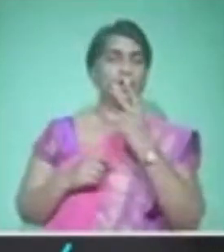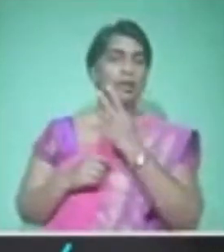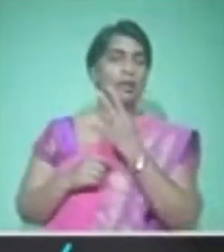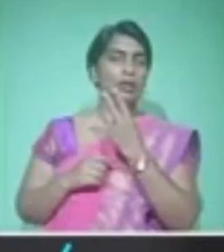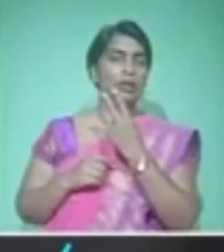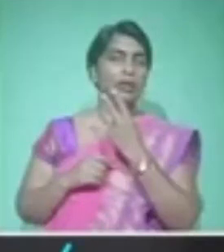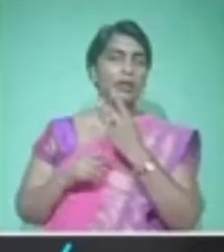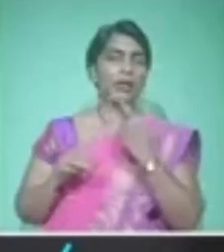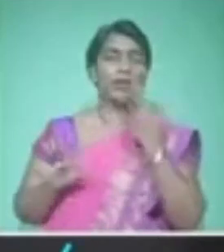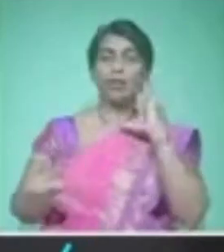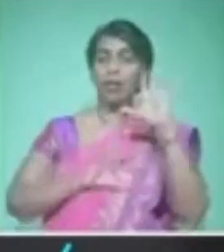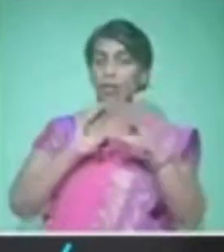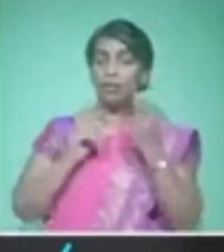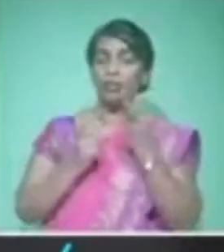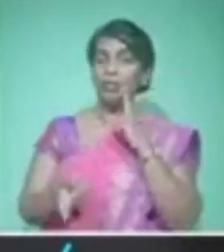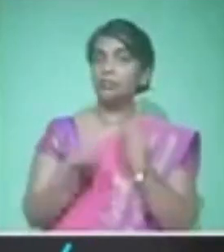and income survey ගෘහස්ථ ආදායම්